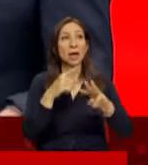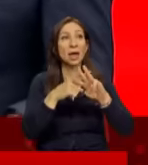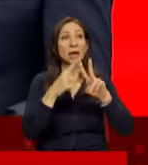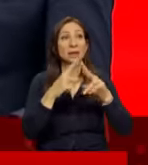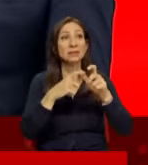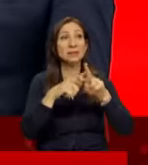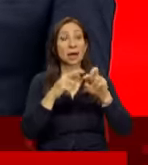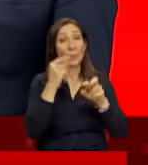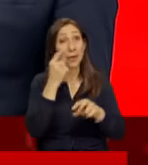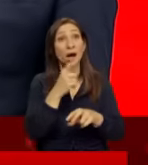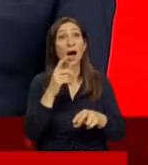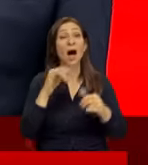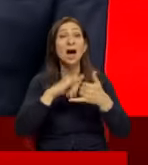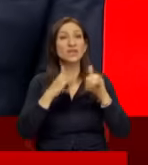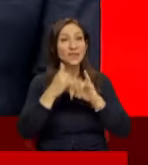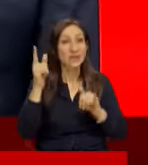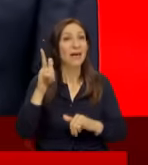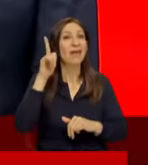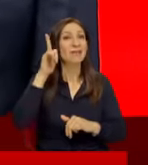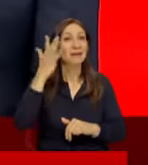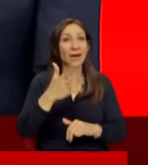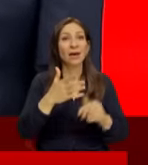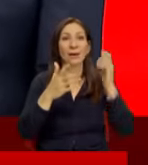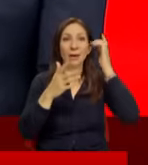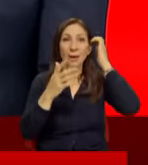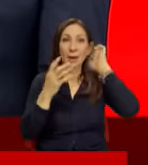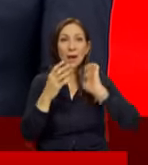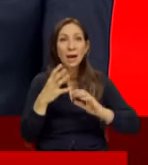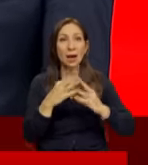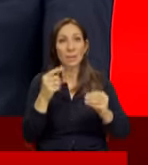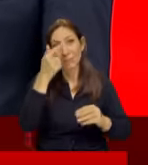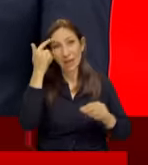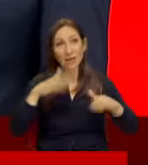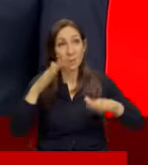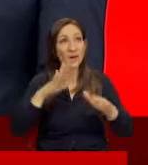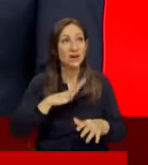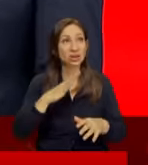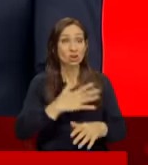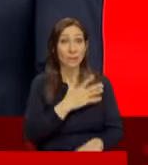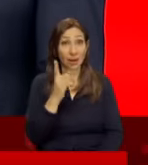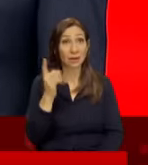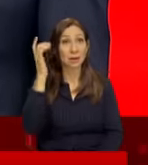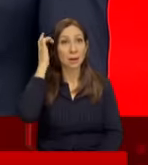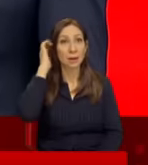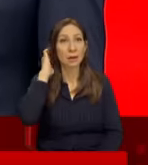de mesela Artvin'i, Edirne'yi vesaire kaybetme ihtimali vardı CHP'nin.